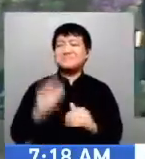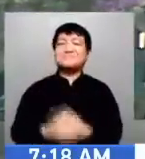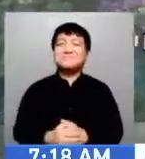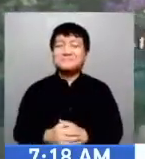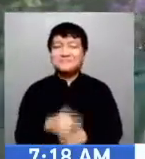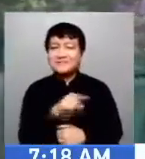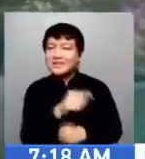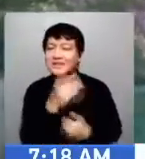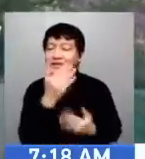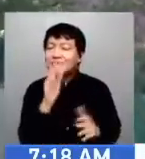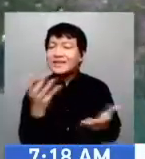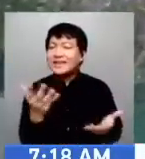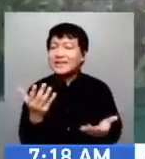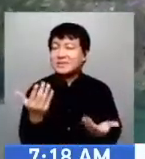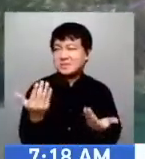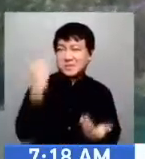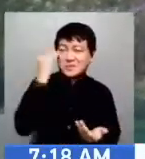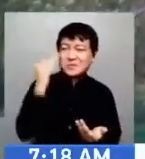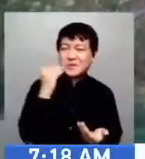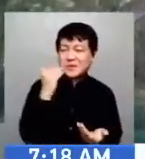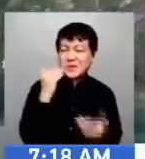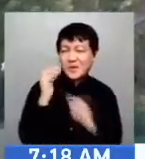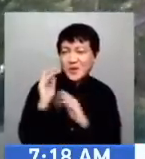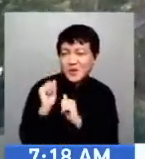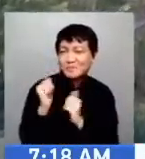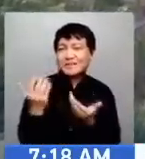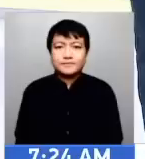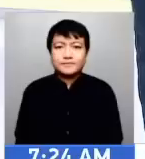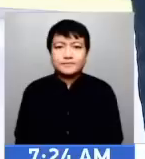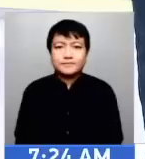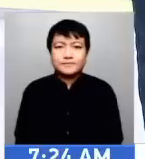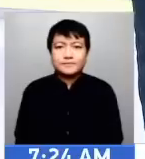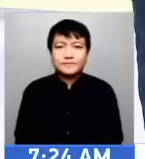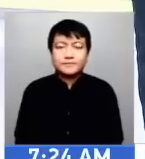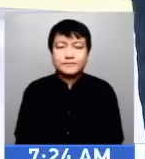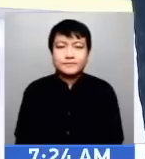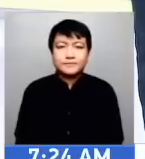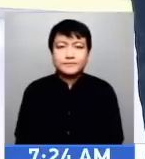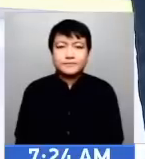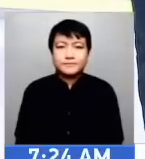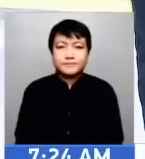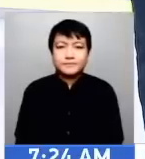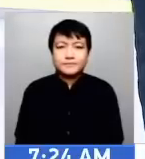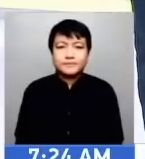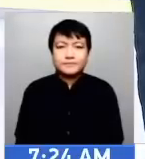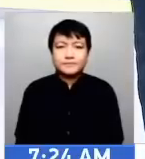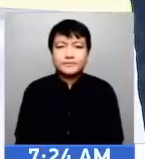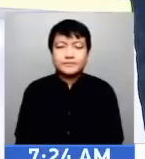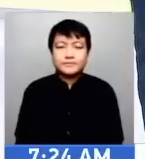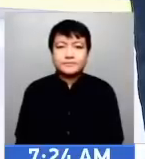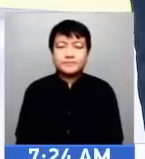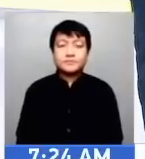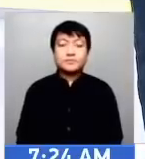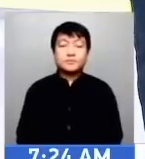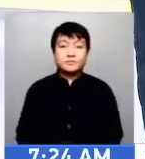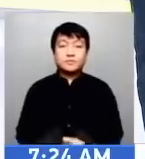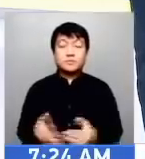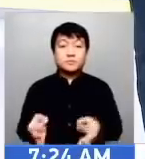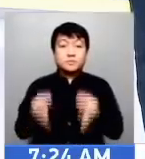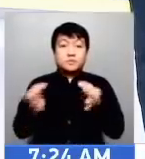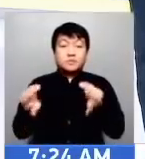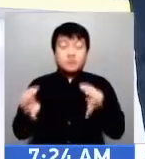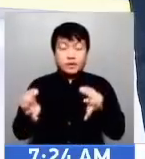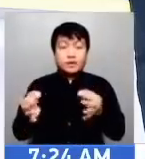Korea, sana sa birthday baka ko. Baka may secret. Oo, secret. Ako baba ha. Sa bagong memorandum na inilabas ng Department of Tourism, hindi na